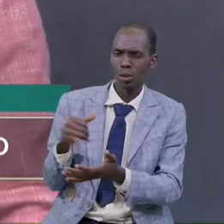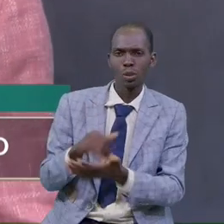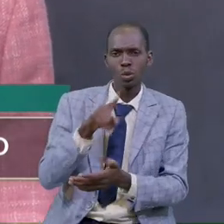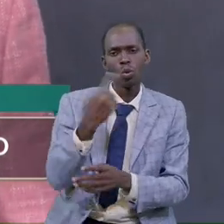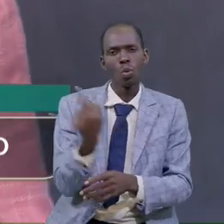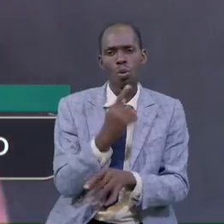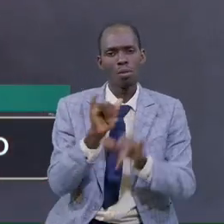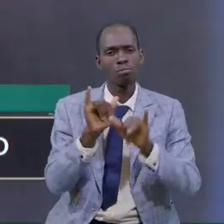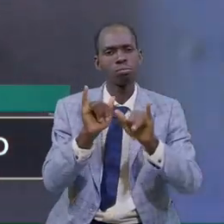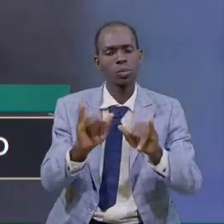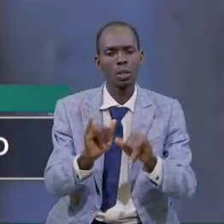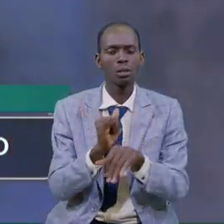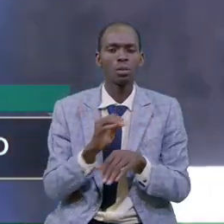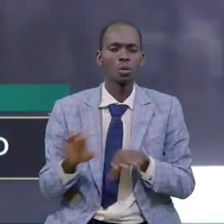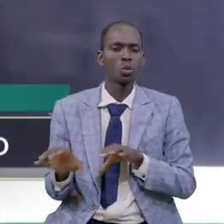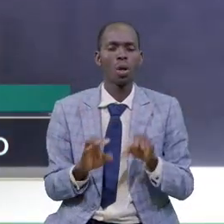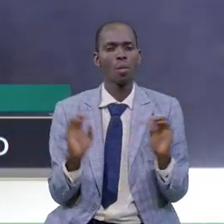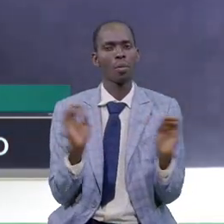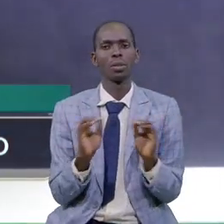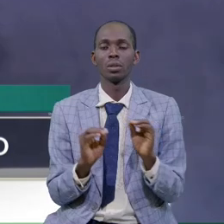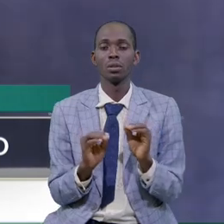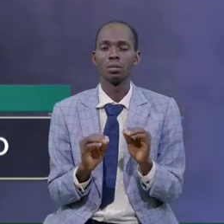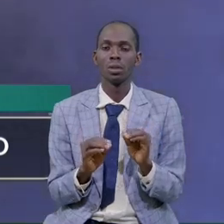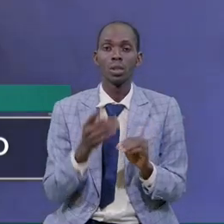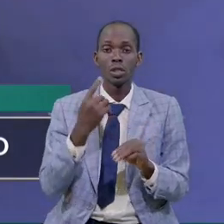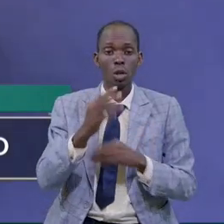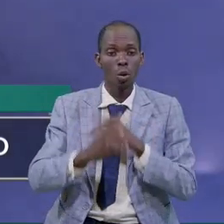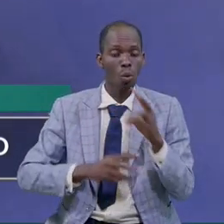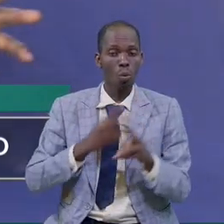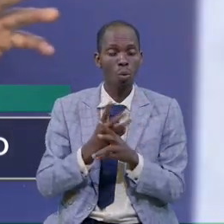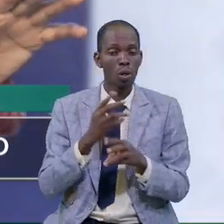es. Le monde en moi. Le monde en moi dit,